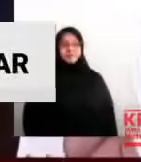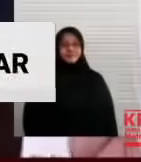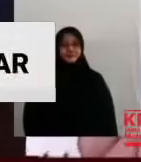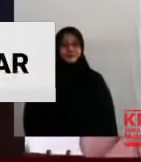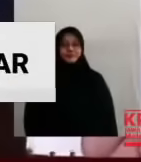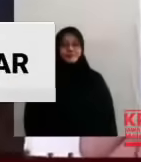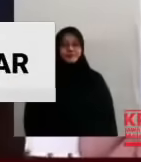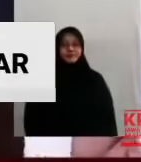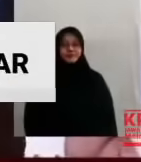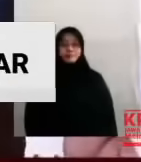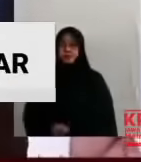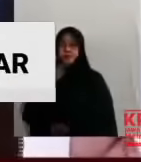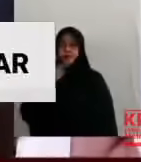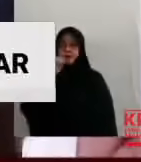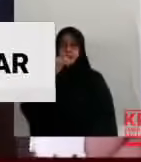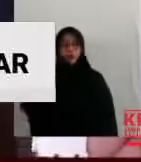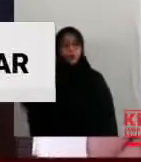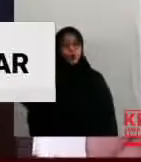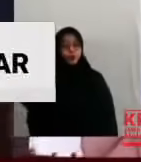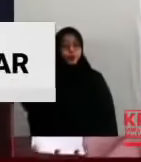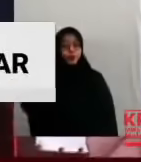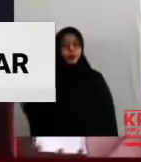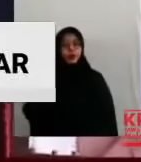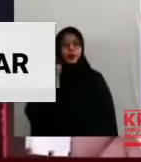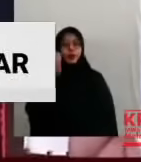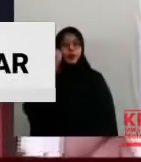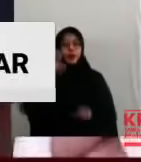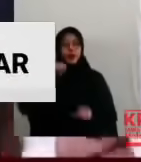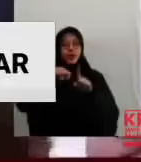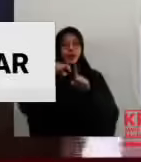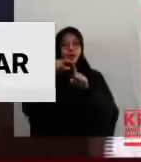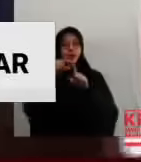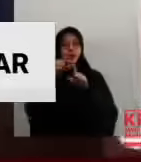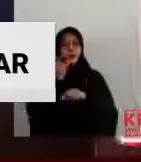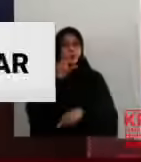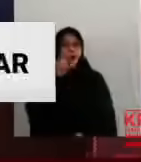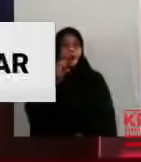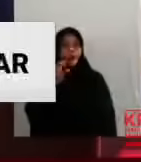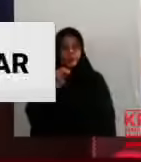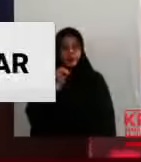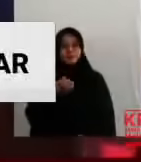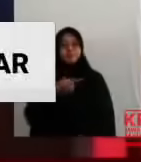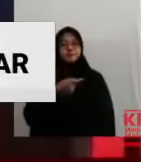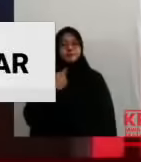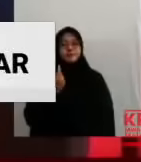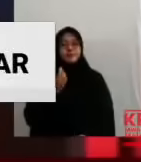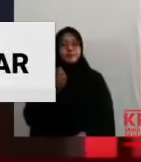Iya Ibu ketua KPU Provinsi Jawa Barat Kami